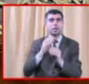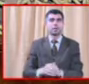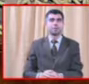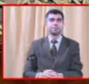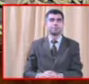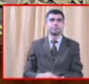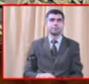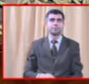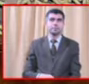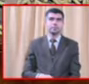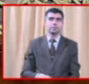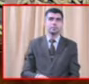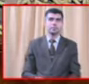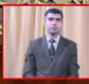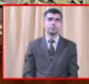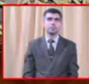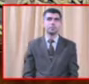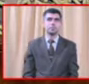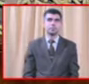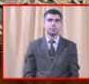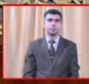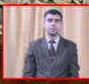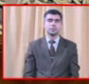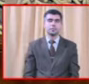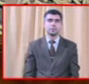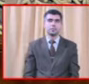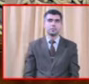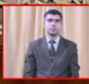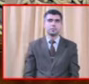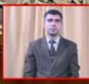أحد السادة النواب بطرح السؤال. تفضل سيد نايم.